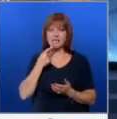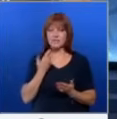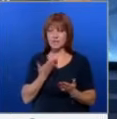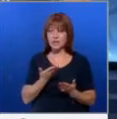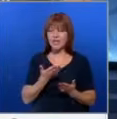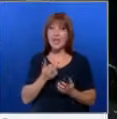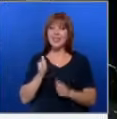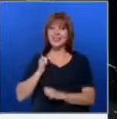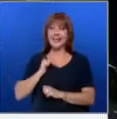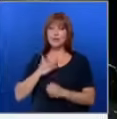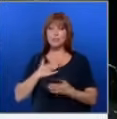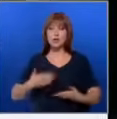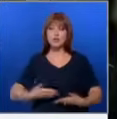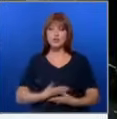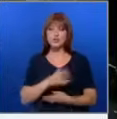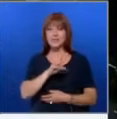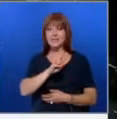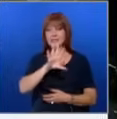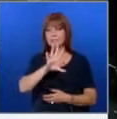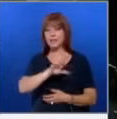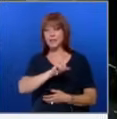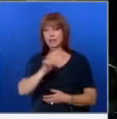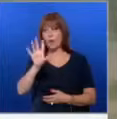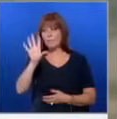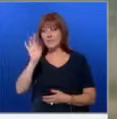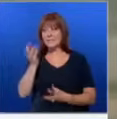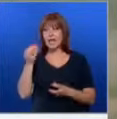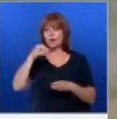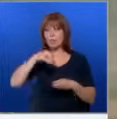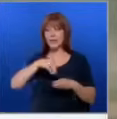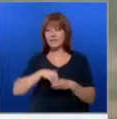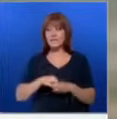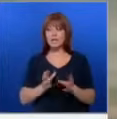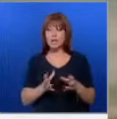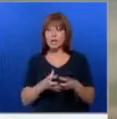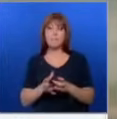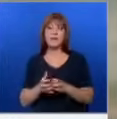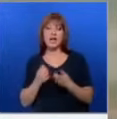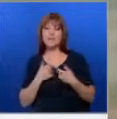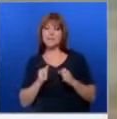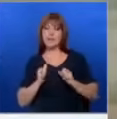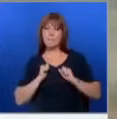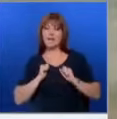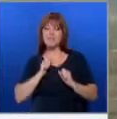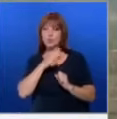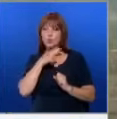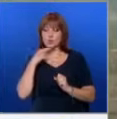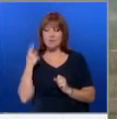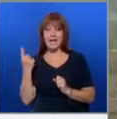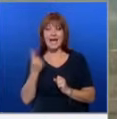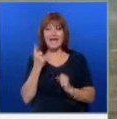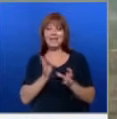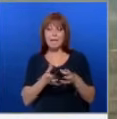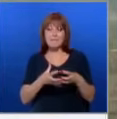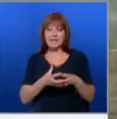Reuters, че НАТО ще има нужда от 35 до 50 допълнителни бригади, за да се отбранява при атака от Русия. Една бригада се